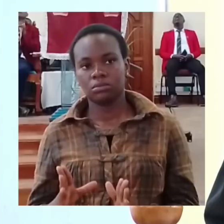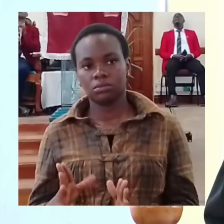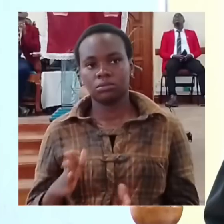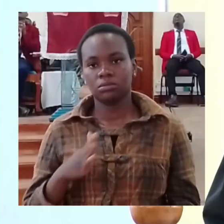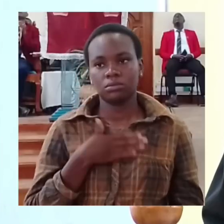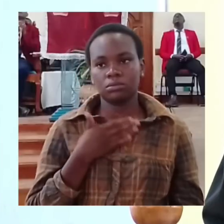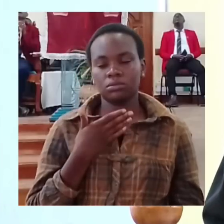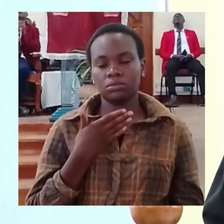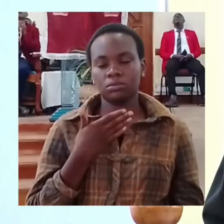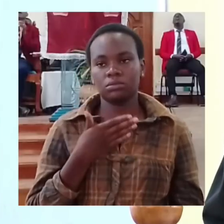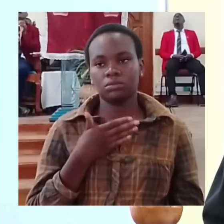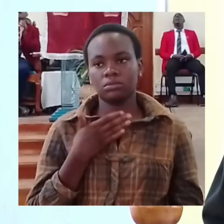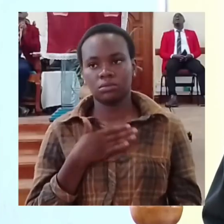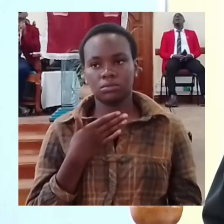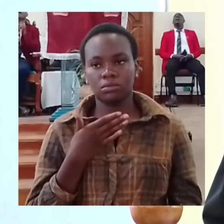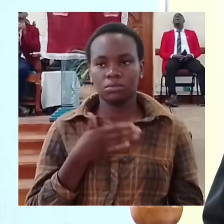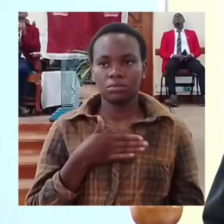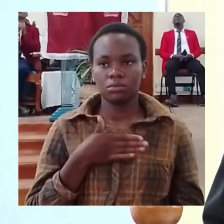gũciarwo